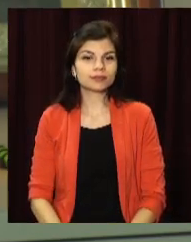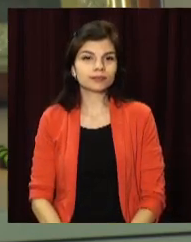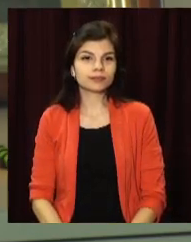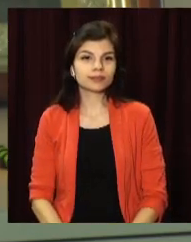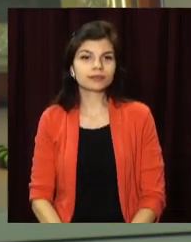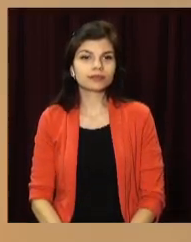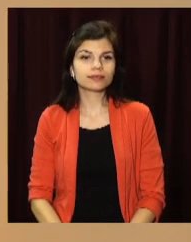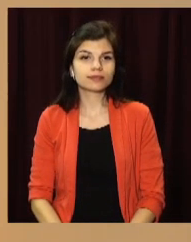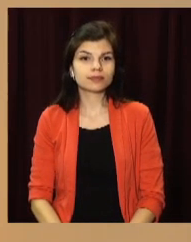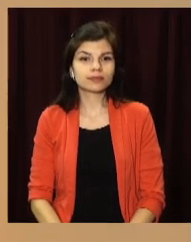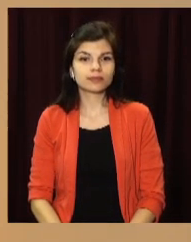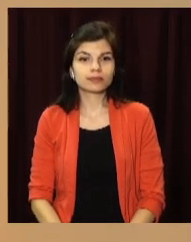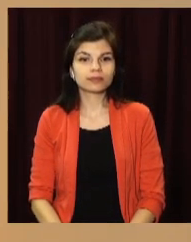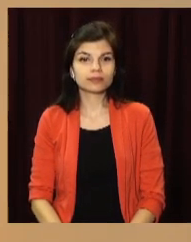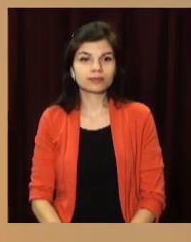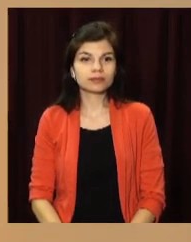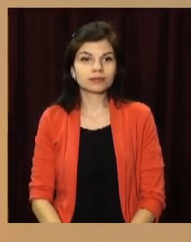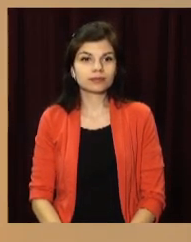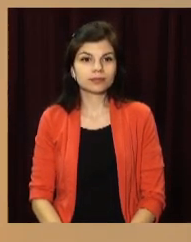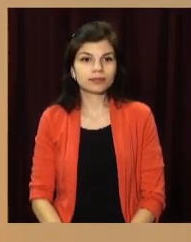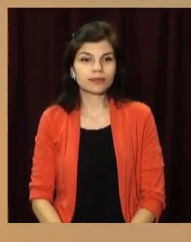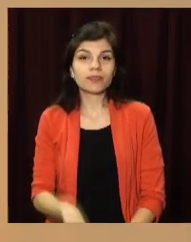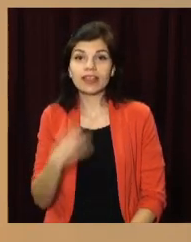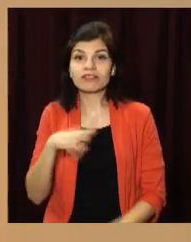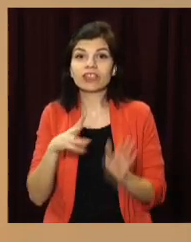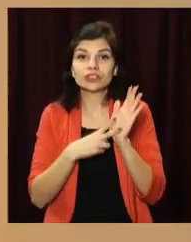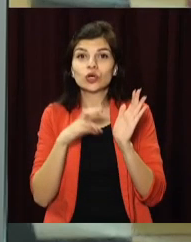Василь Самовар, Open News, телеканал «Відкритий».